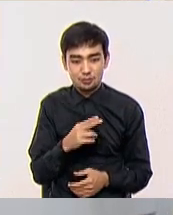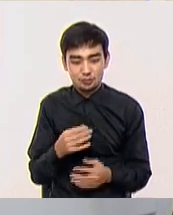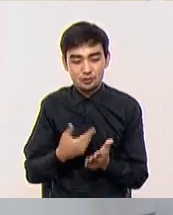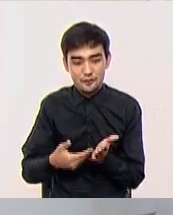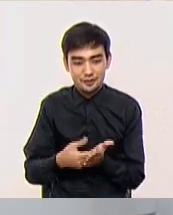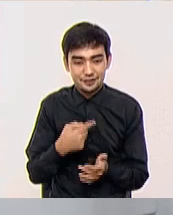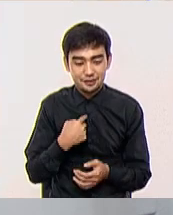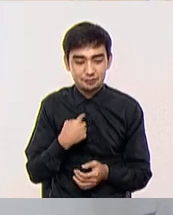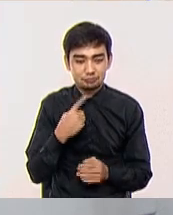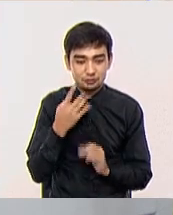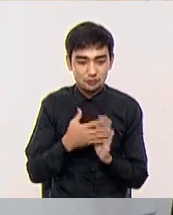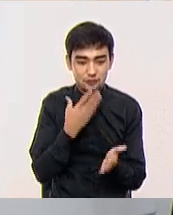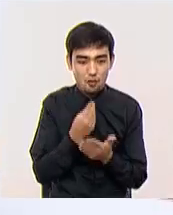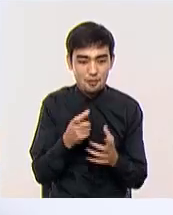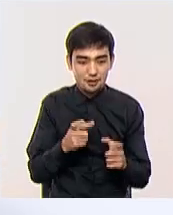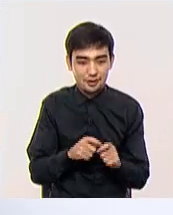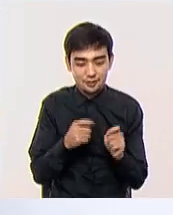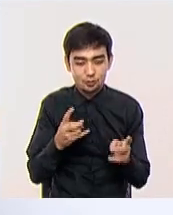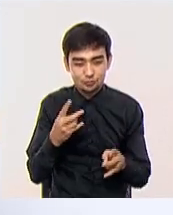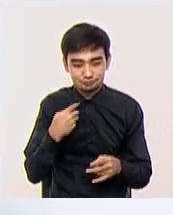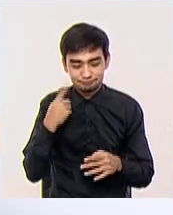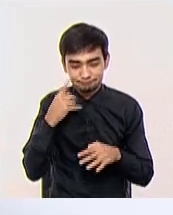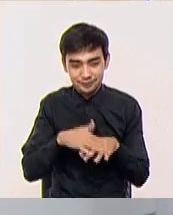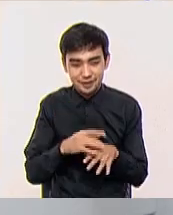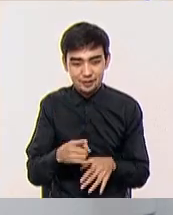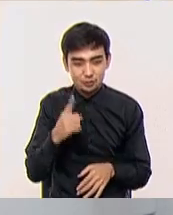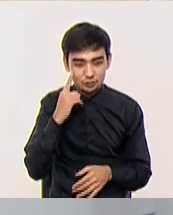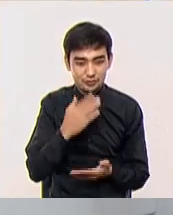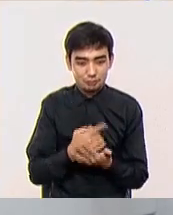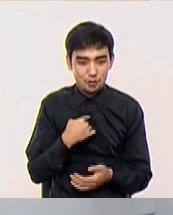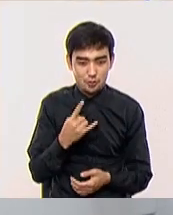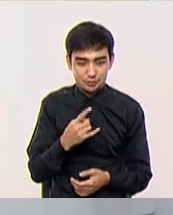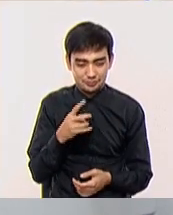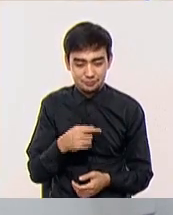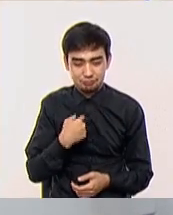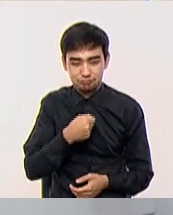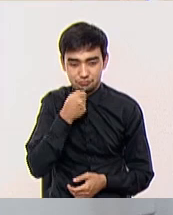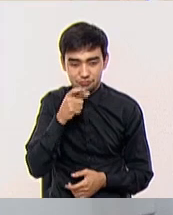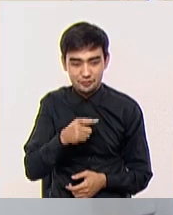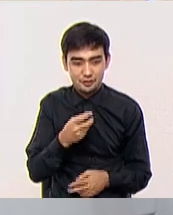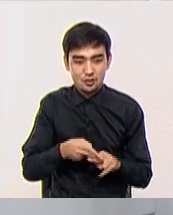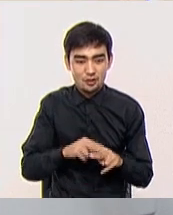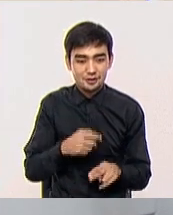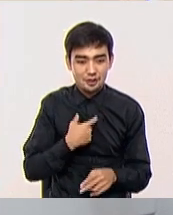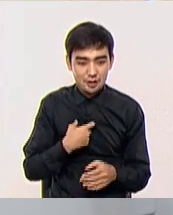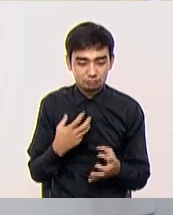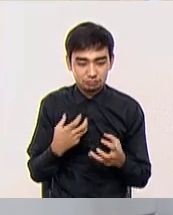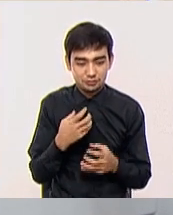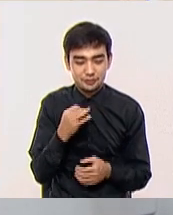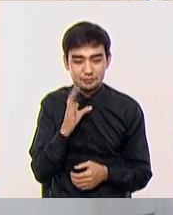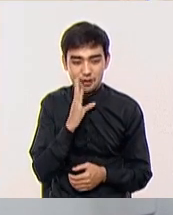мне помогли и посоветовали, я осознал, что нужно открывать свой магазин. Не считая себя ребенком, я уже взрослый человек, который обеспечивает себя, свою